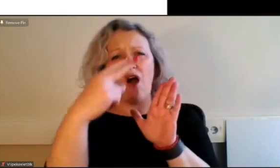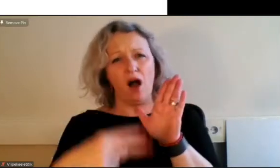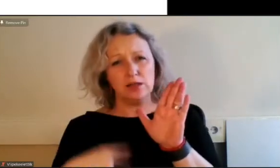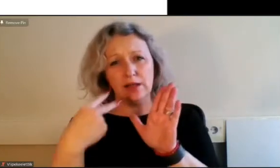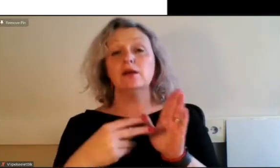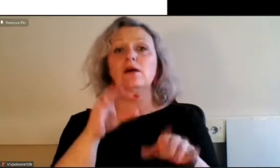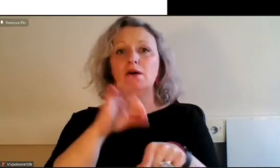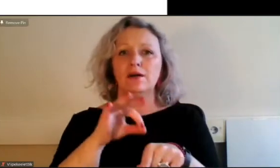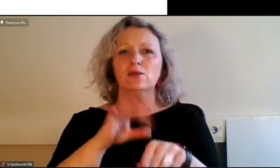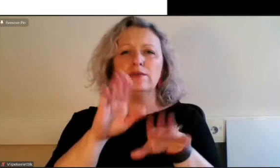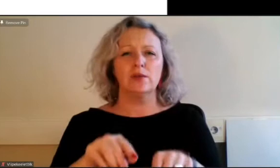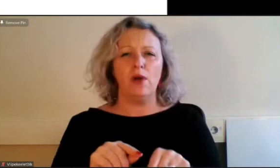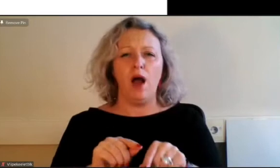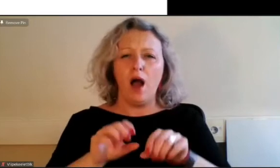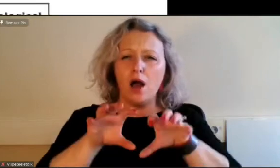haigusele jaole saada.